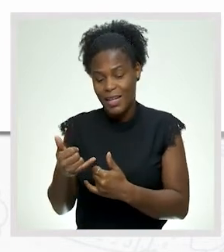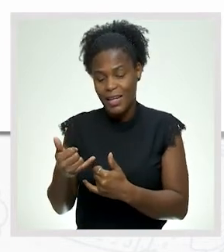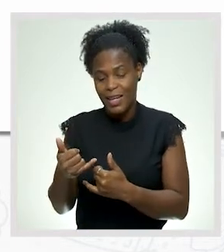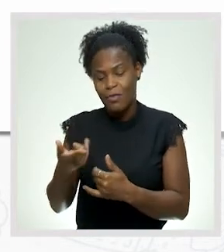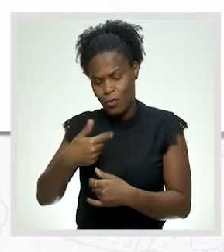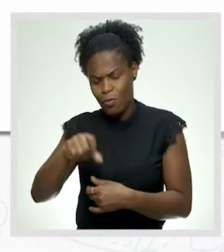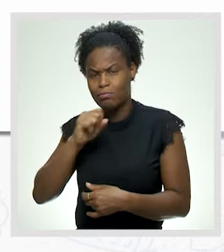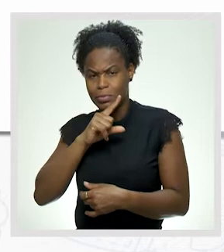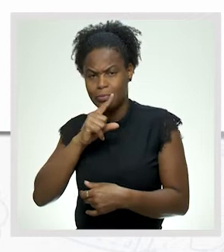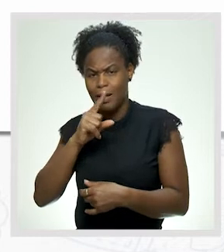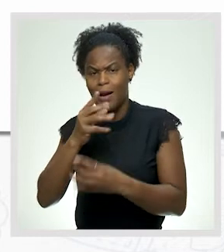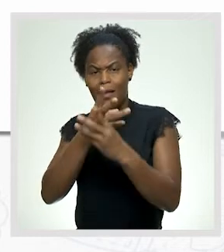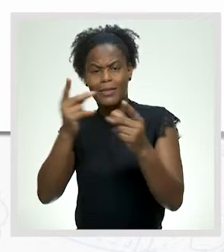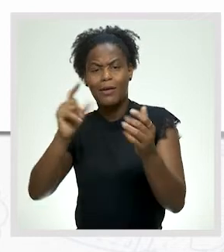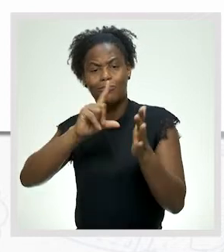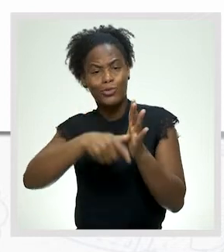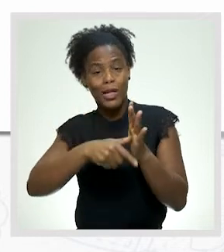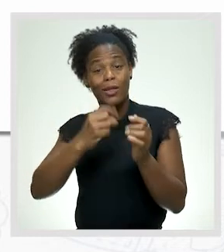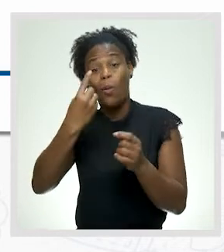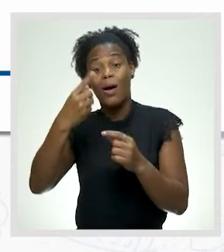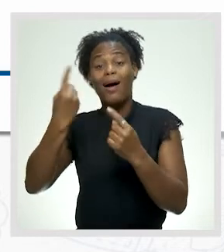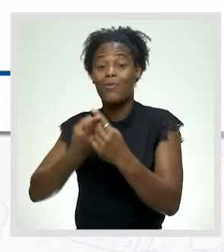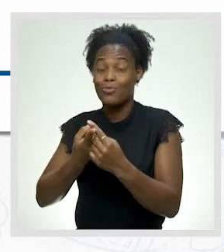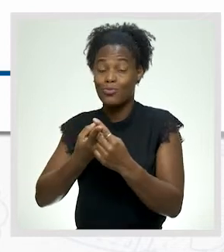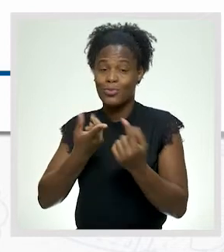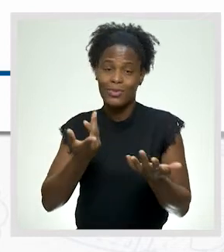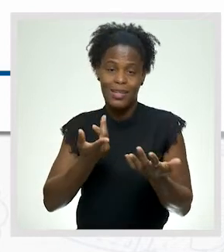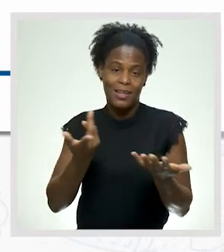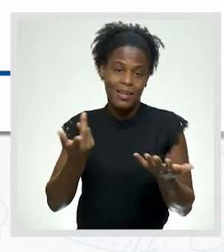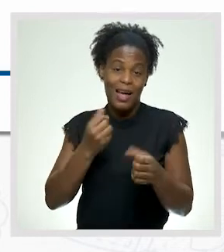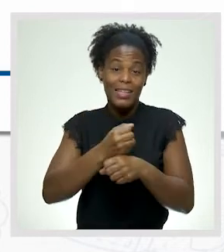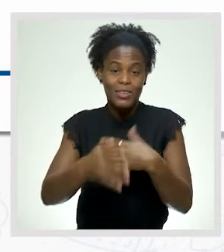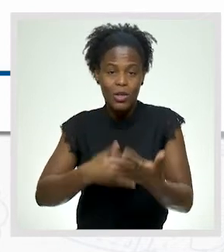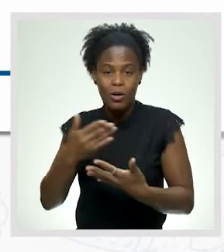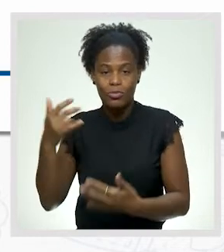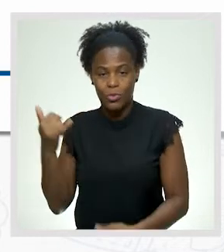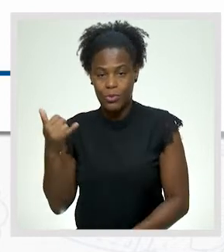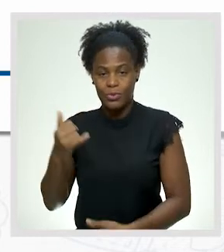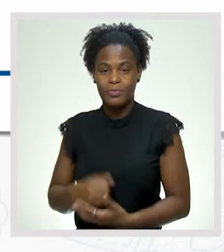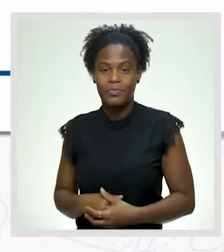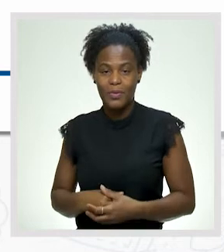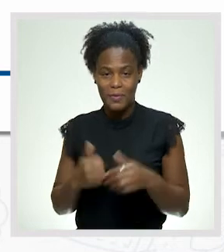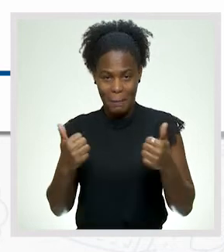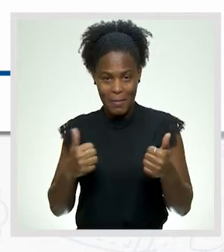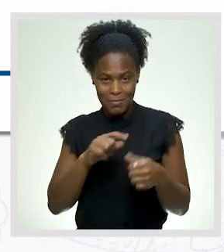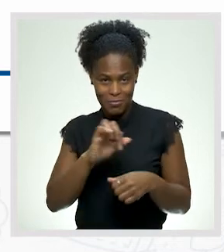a pu réaliser notre projet en un an, action 2. C'est bien